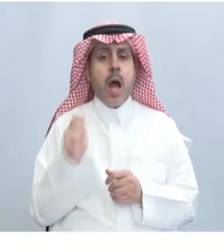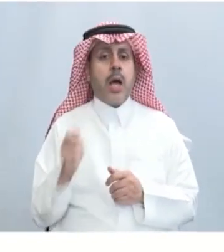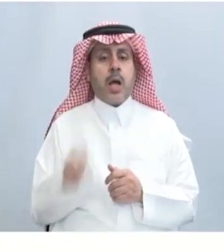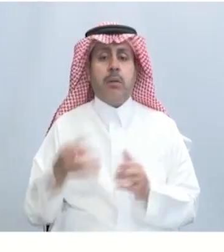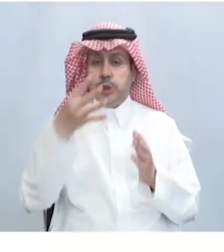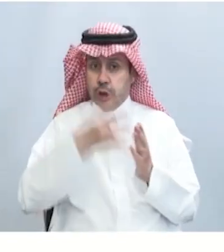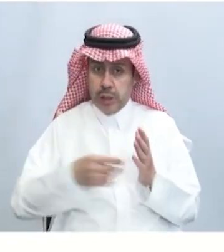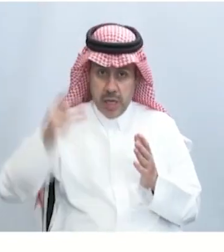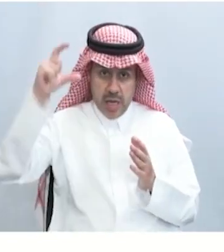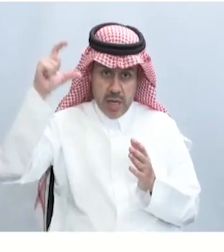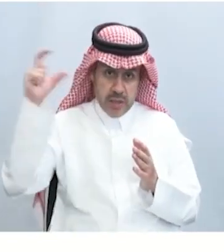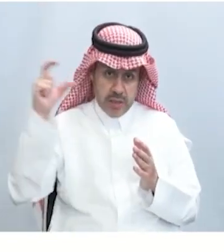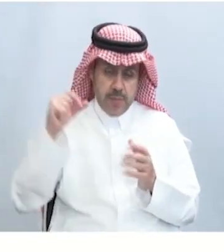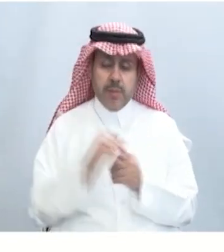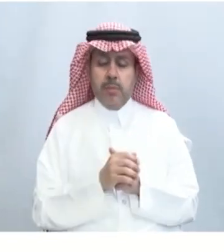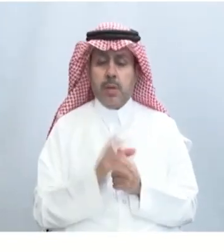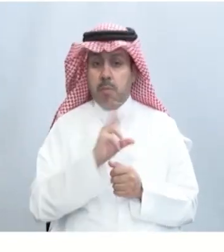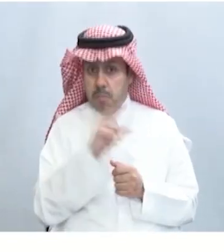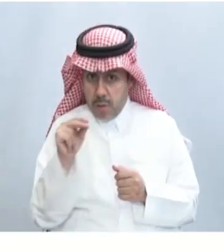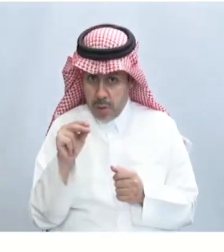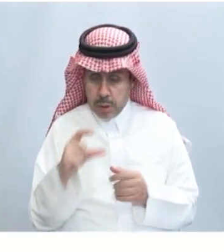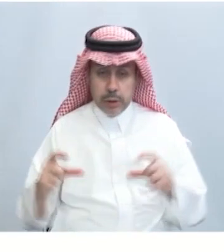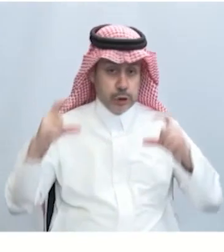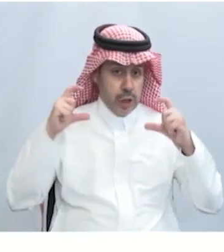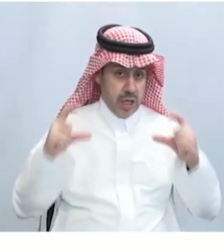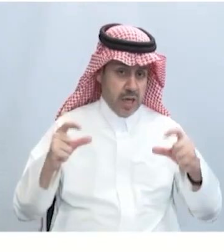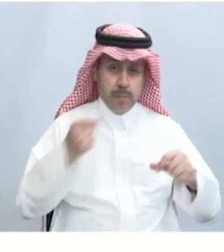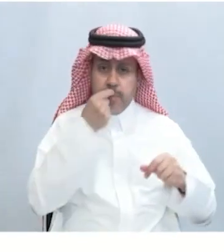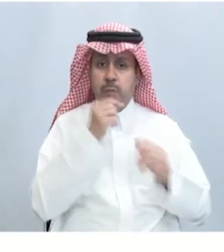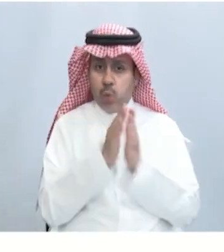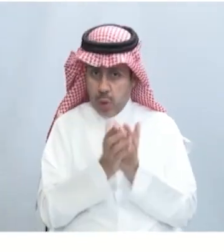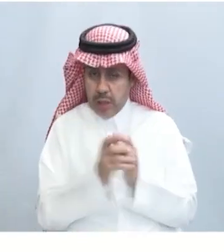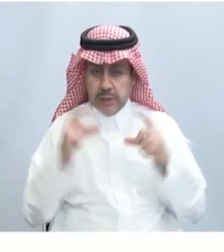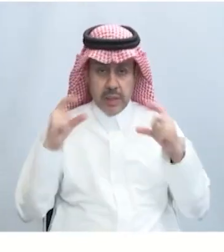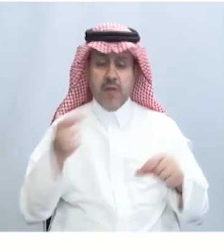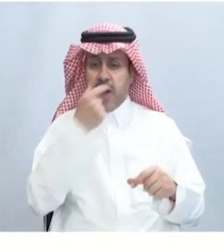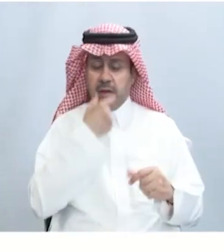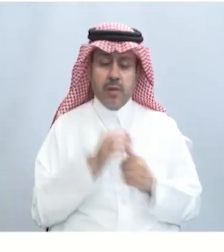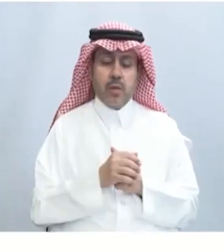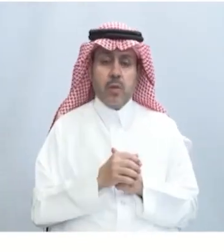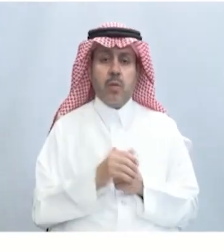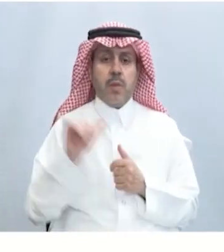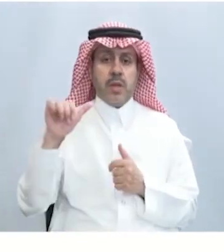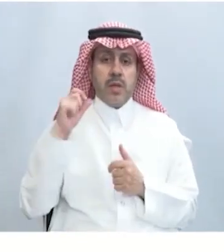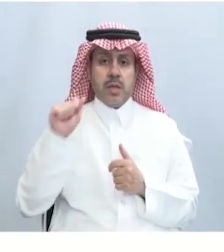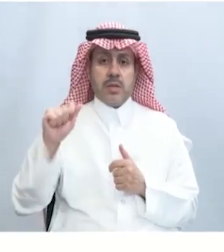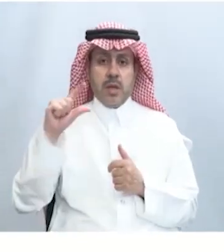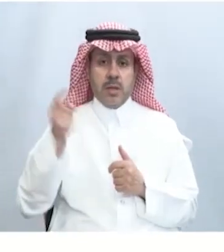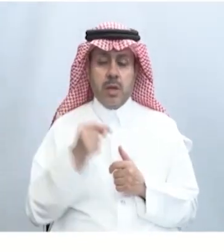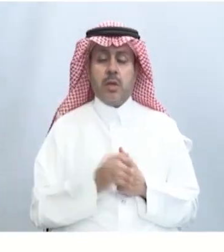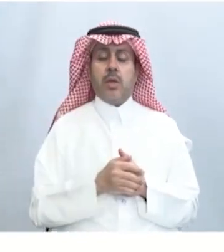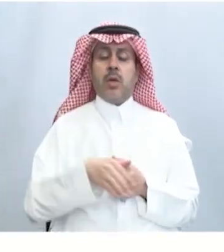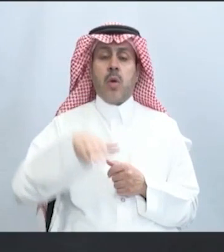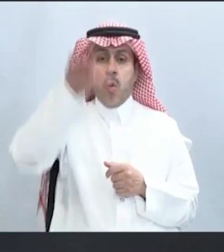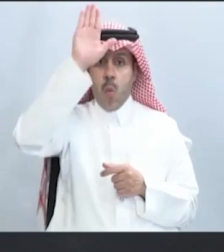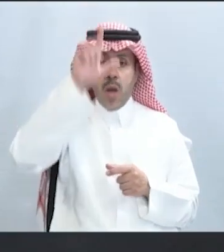وفقا لما دل عليه ايش الكتاب والسنه وما يصدره ولي الامر من الانظمه وهذه الانظمه كما